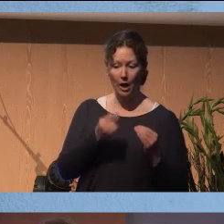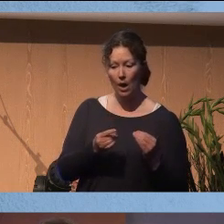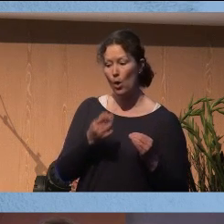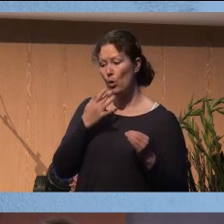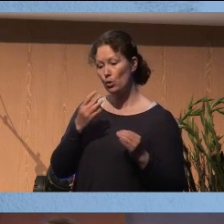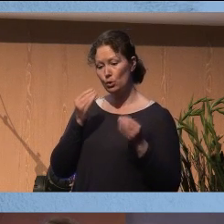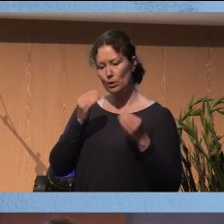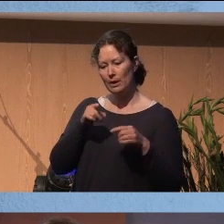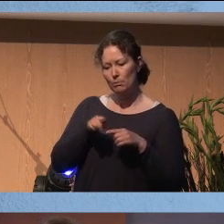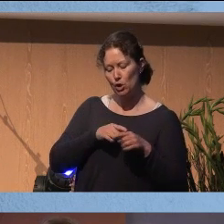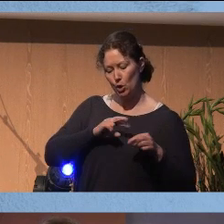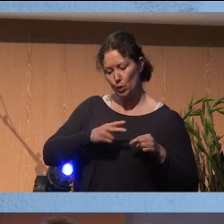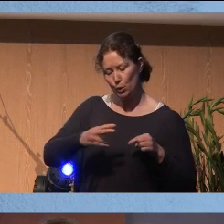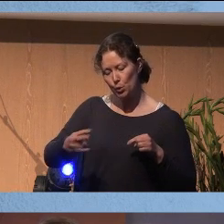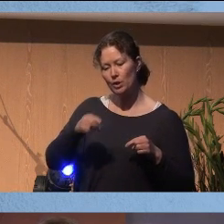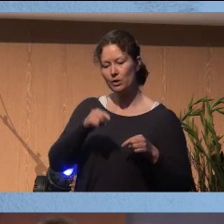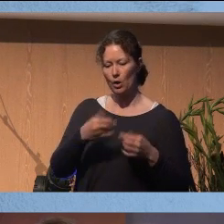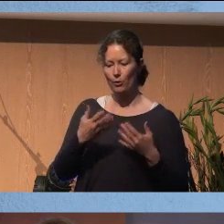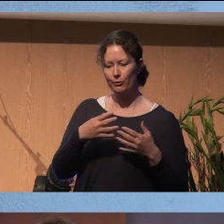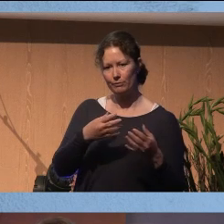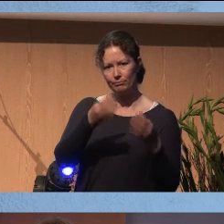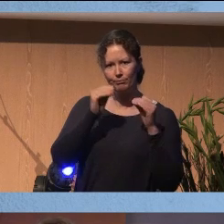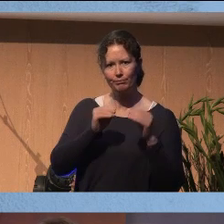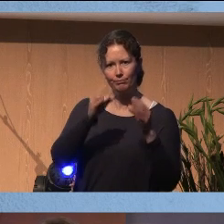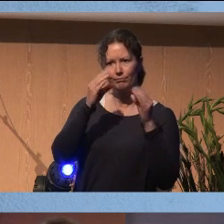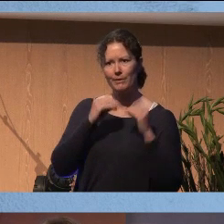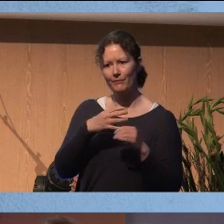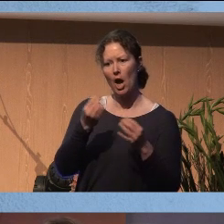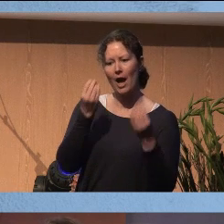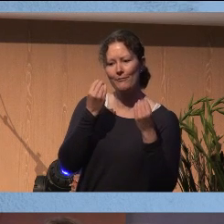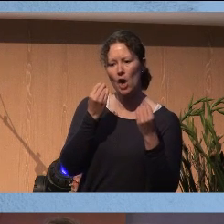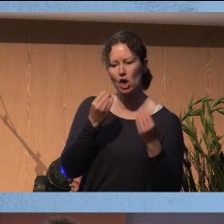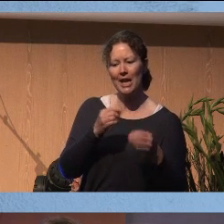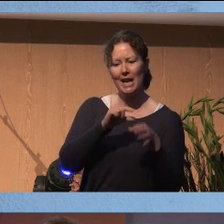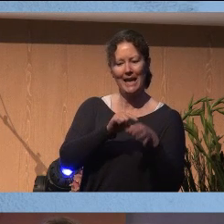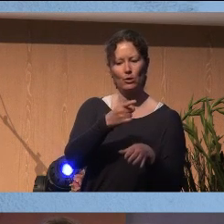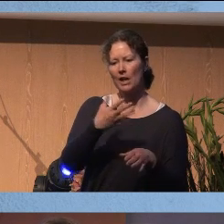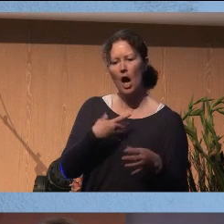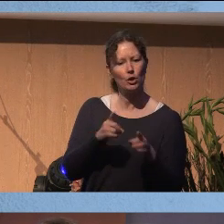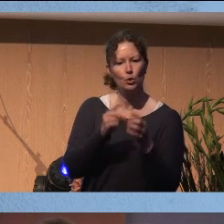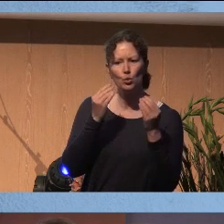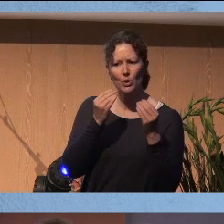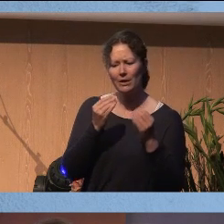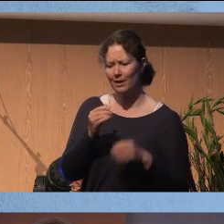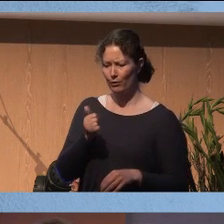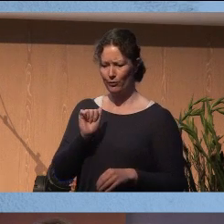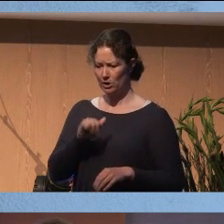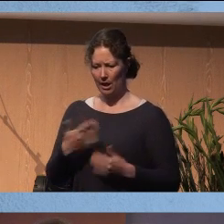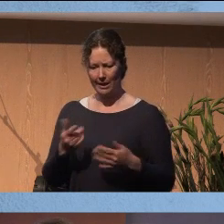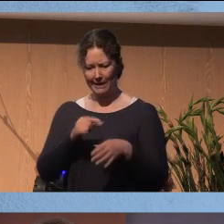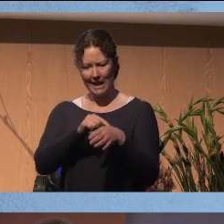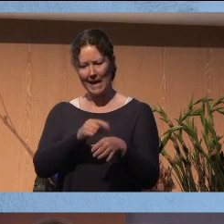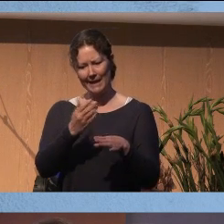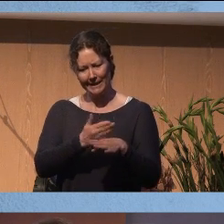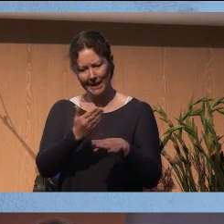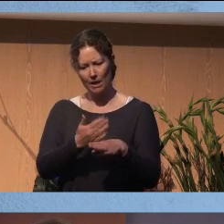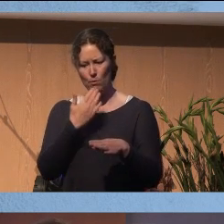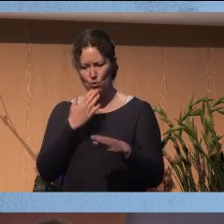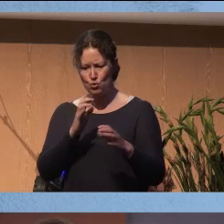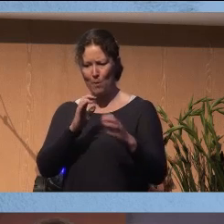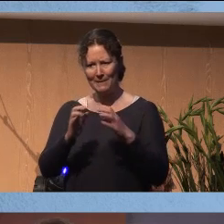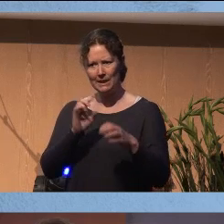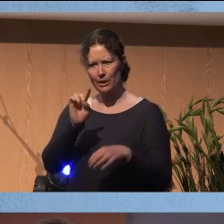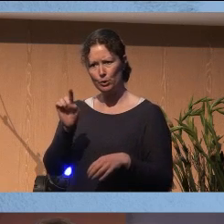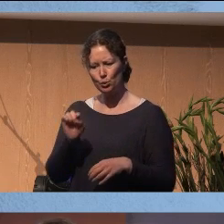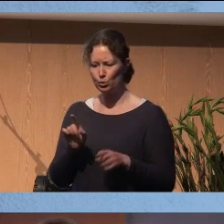studentene begynner I turnus, tar de gjerne etter mer erfarne leger uten slik utdanning. Hvorfor skal ikke leger trene på god